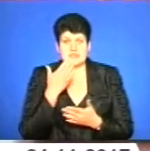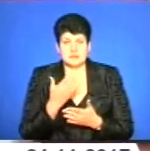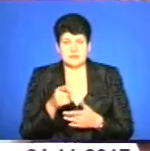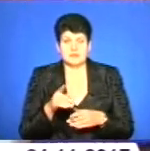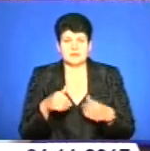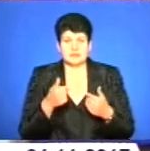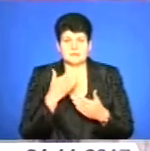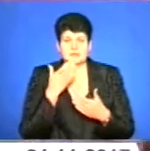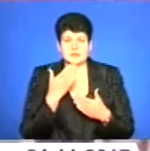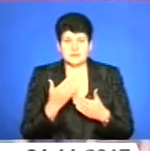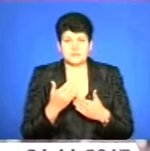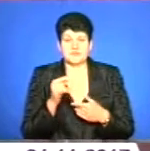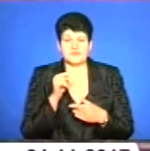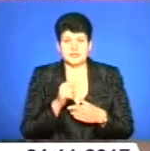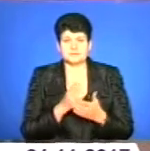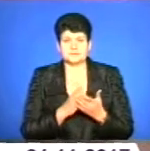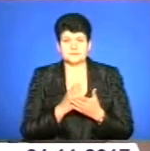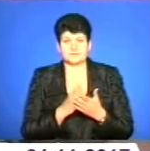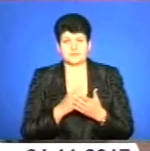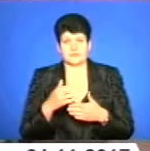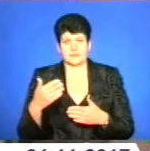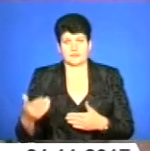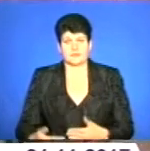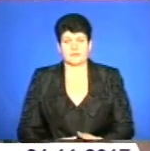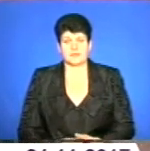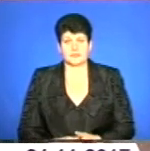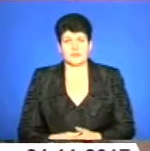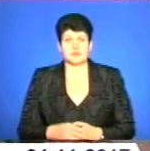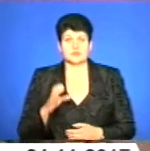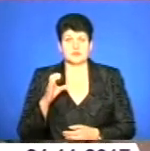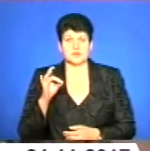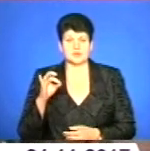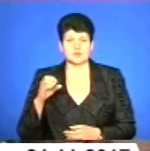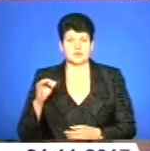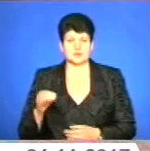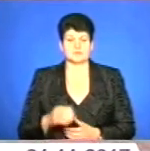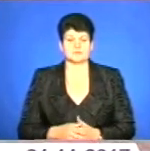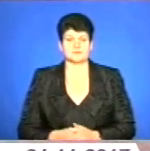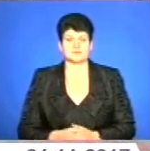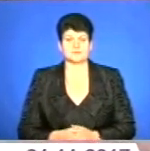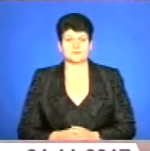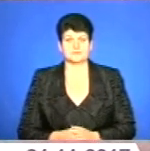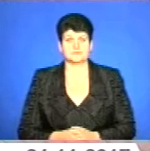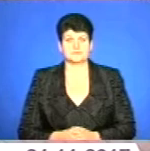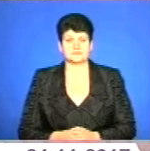надсилаємо запит. Відповідь чиновників у наступних випусках вістей. Соломія Струс, Андрій Бодак, Вісі ТТБ.